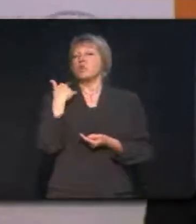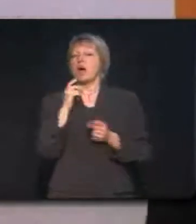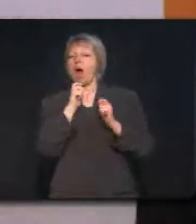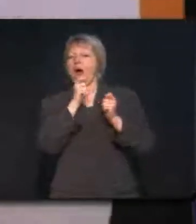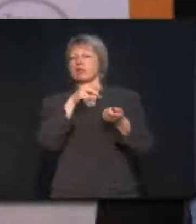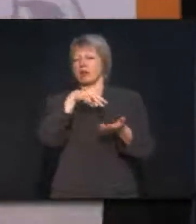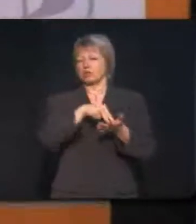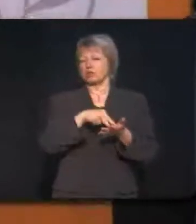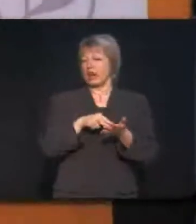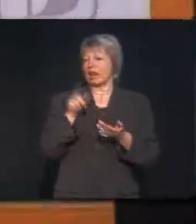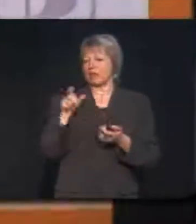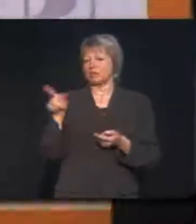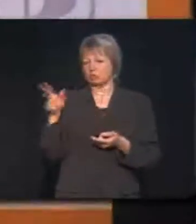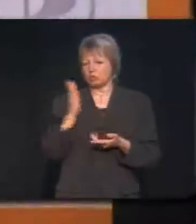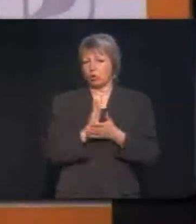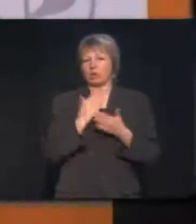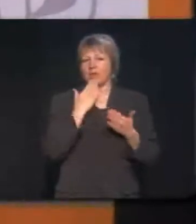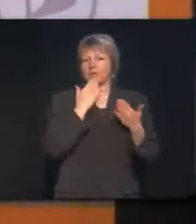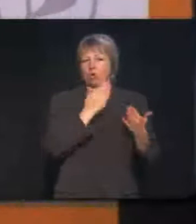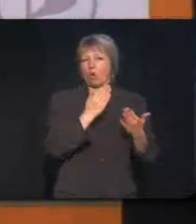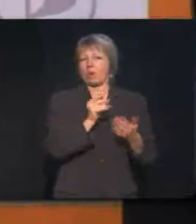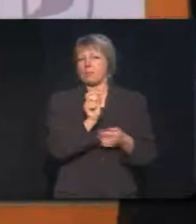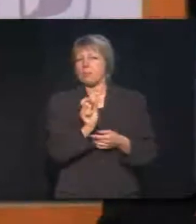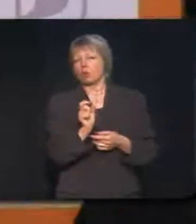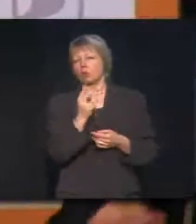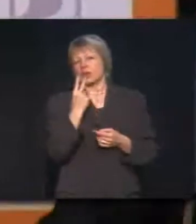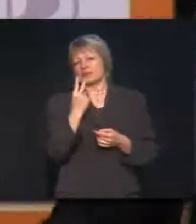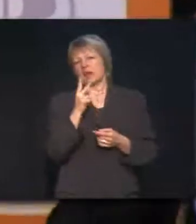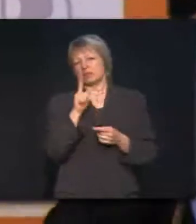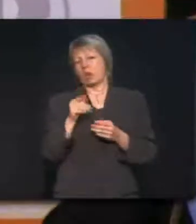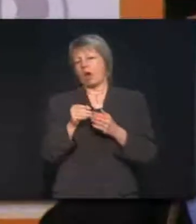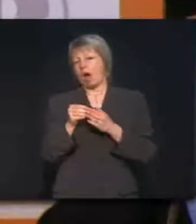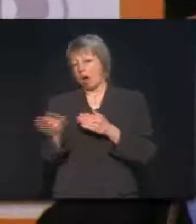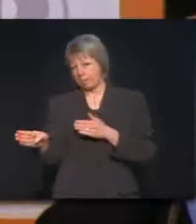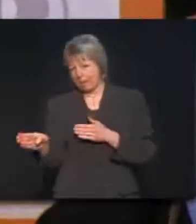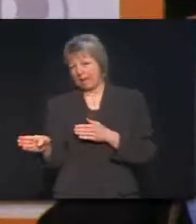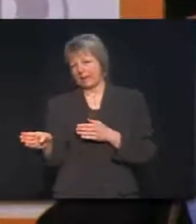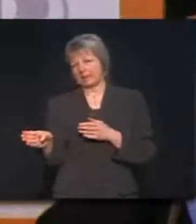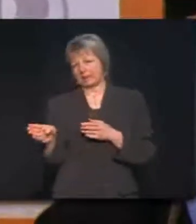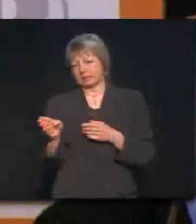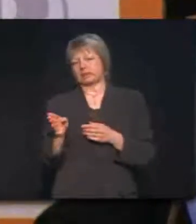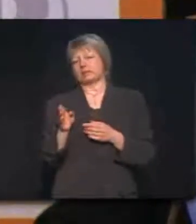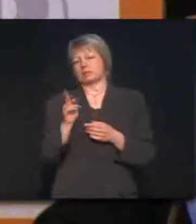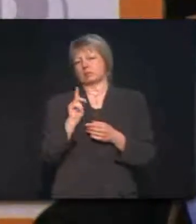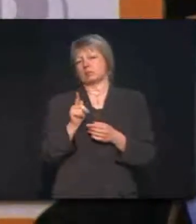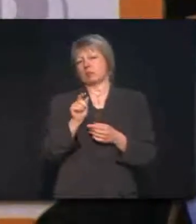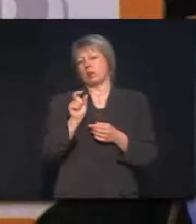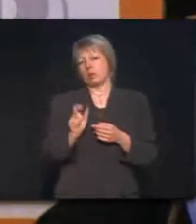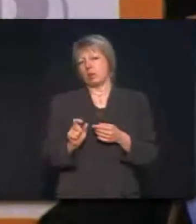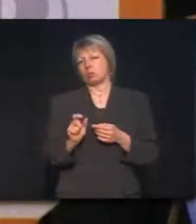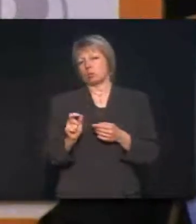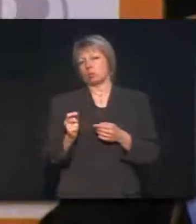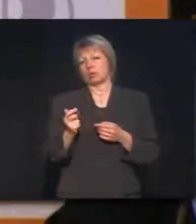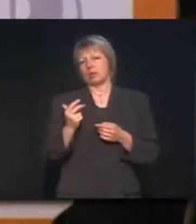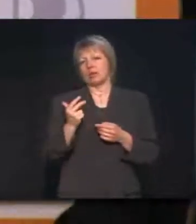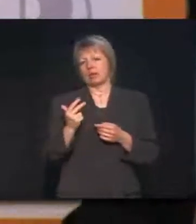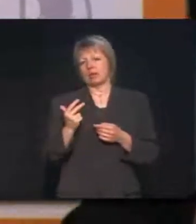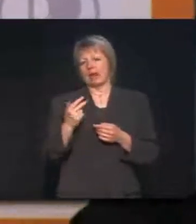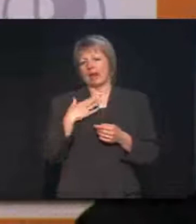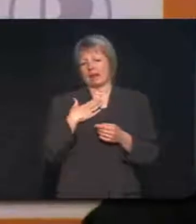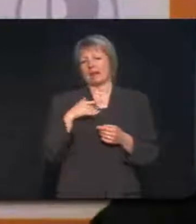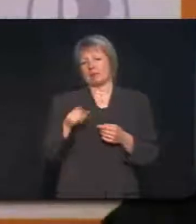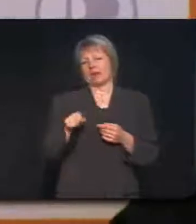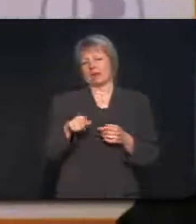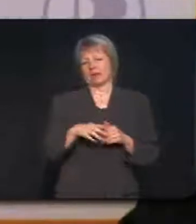hat dass Modul zwei abzulehnen und das Modul 3 anzunehmen das war noch eine Info vom Untersteller